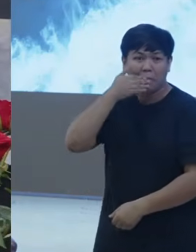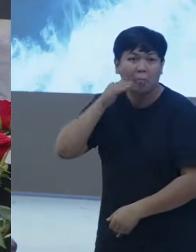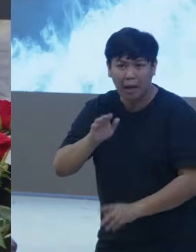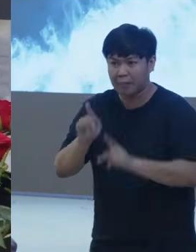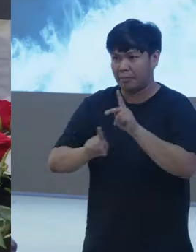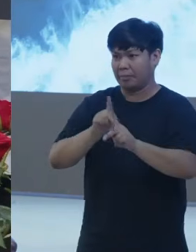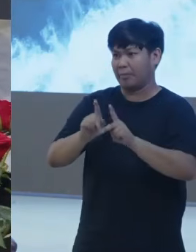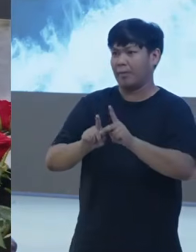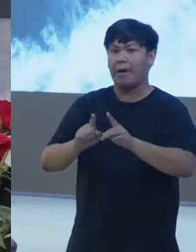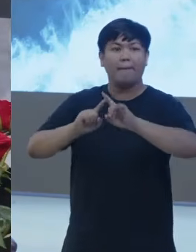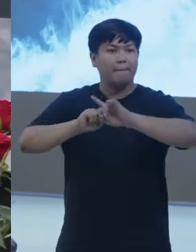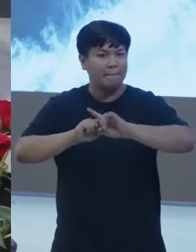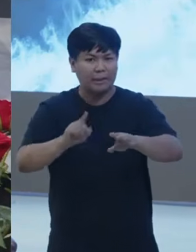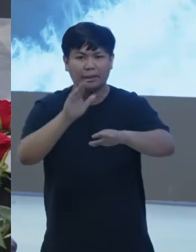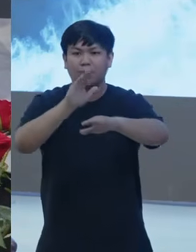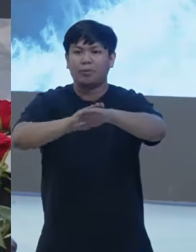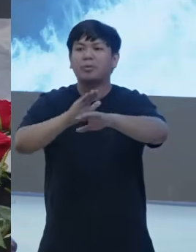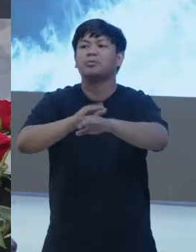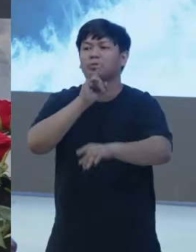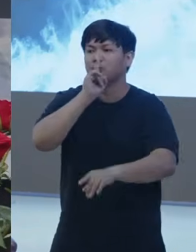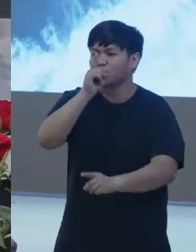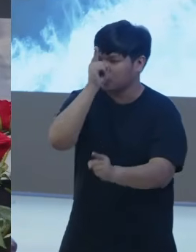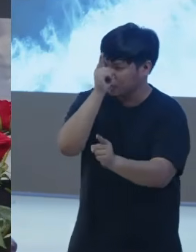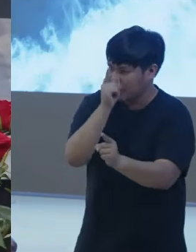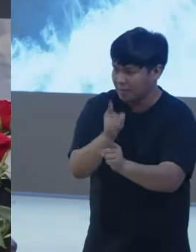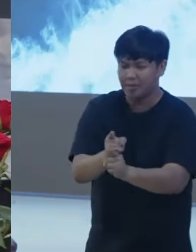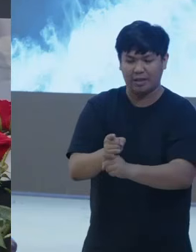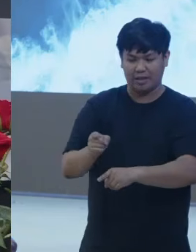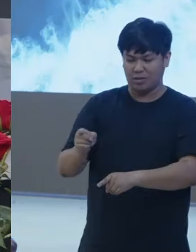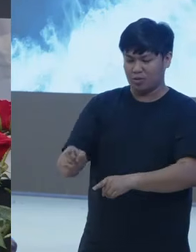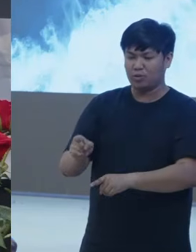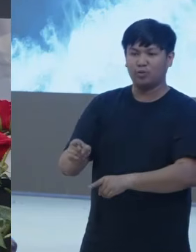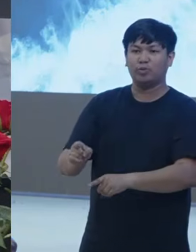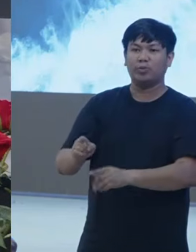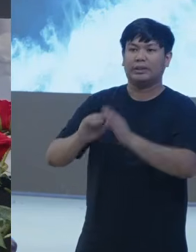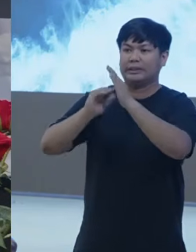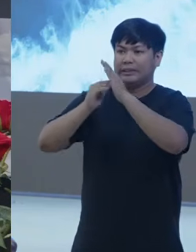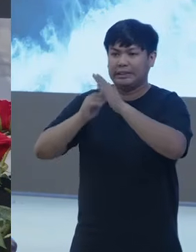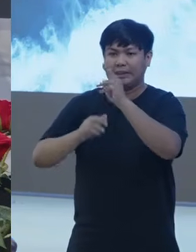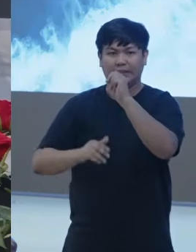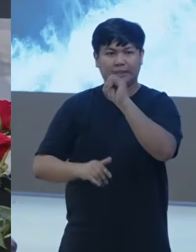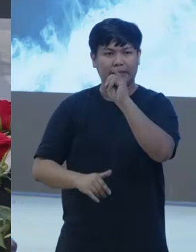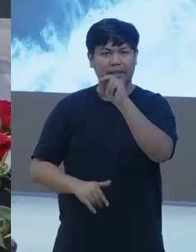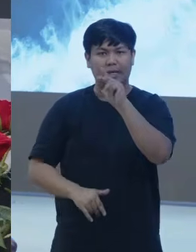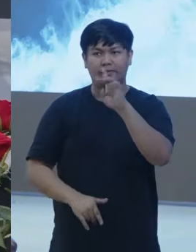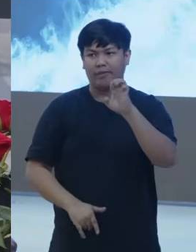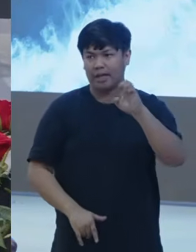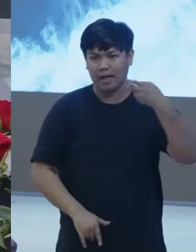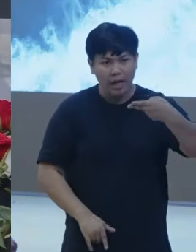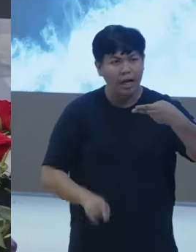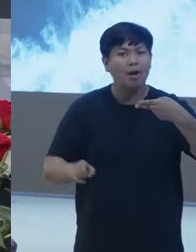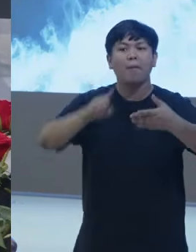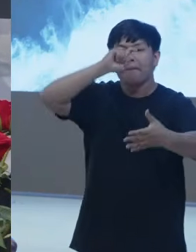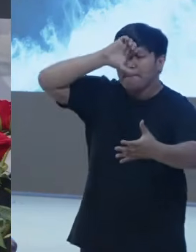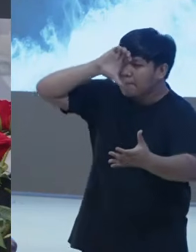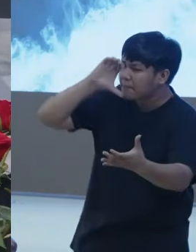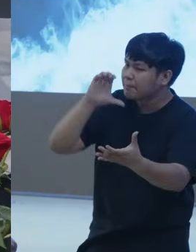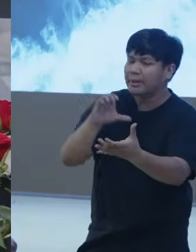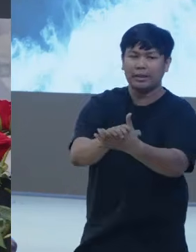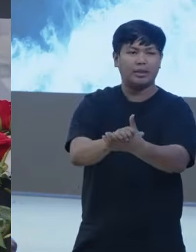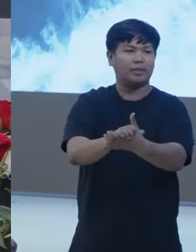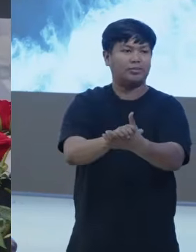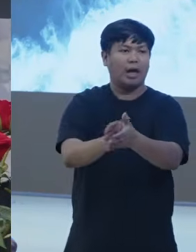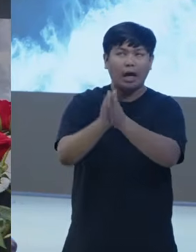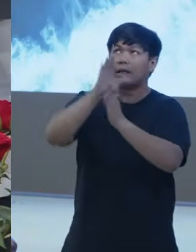babala na yun naging effective para sa bayan ng Nineveh, kaya naman sila ay naniwala. Ito